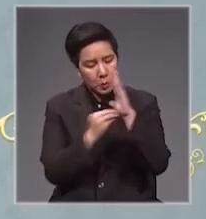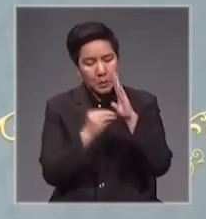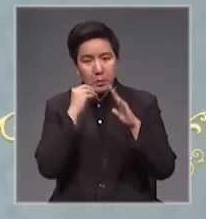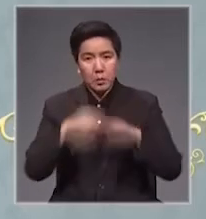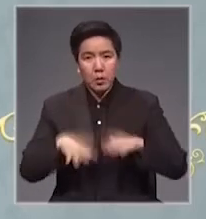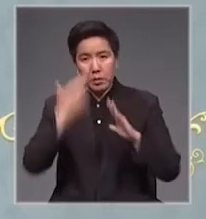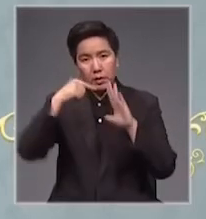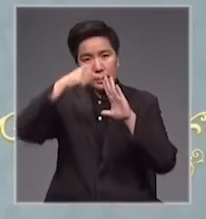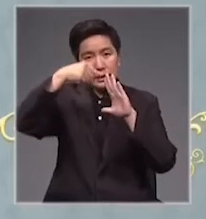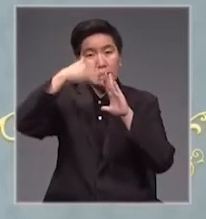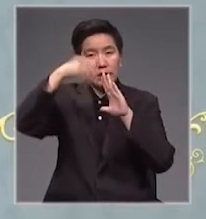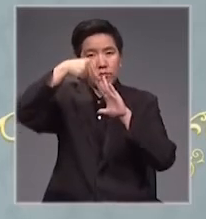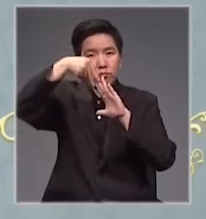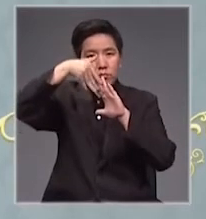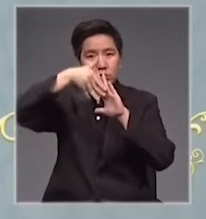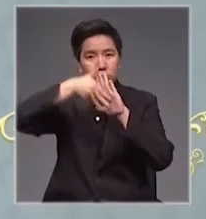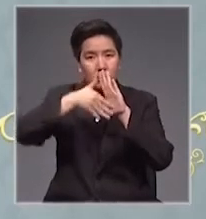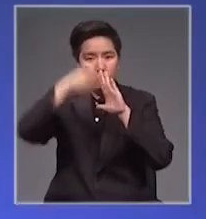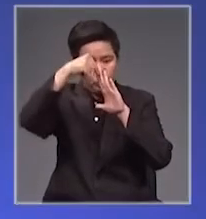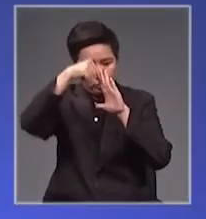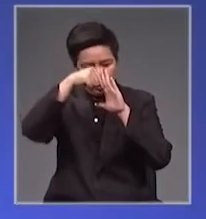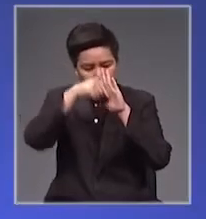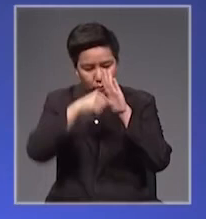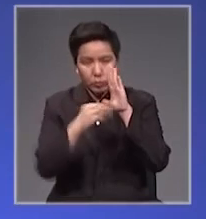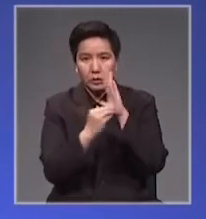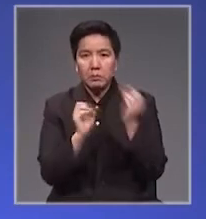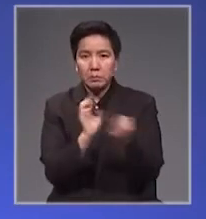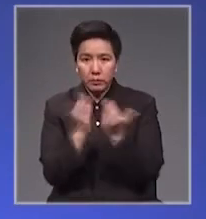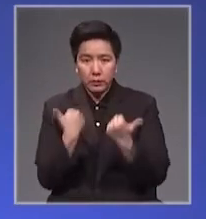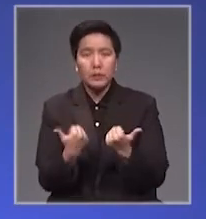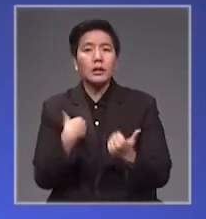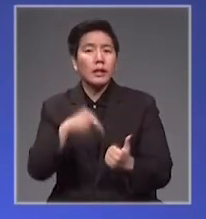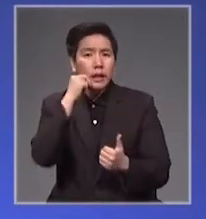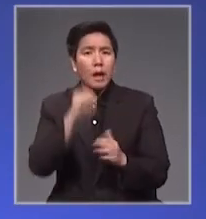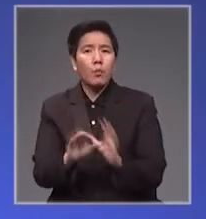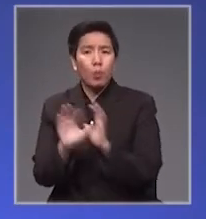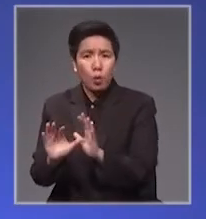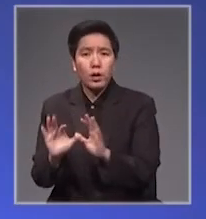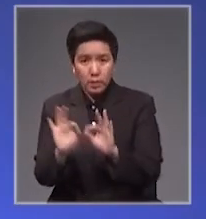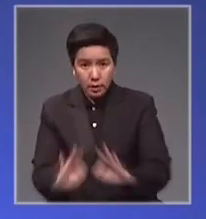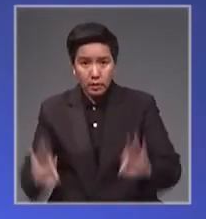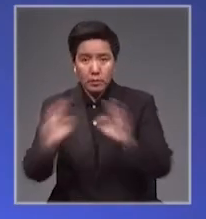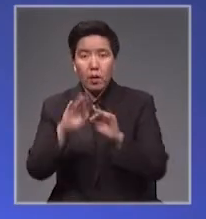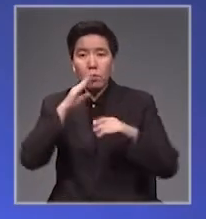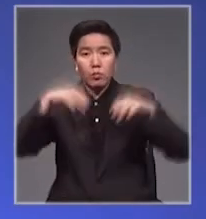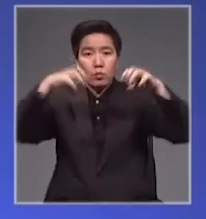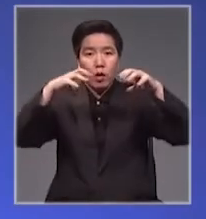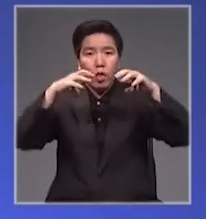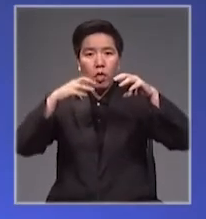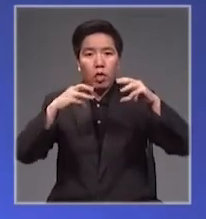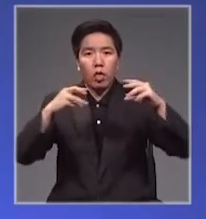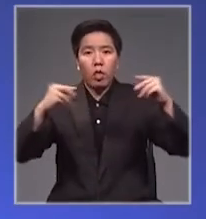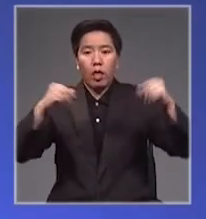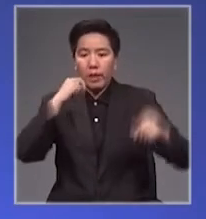เหนือลงล่างนะครับนอกจากนั้นการกักเก็บน้ำเราก็ต้องดำเนินการไปอย่างพร้อมกันเมื่อฝนทิ้งช่วงมันก็จะเกิดน้ำท่ว